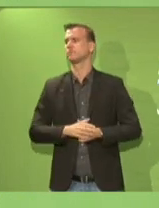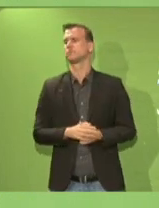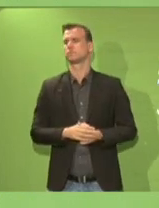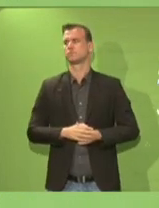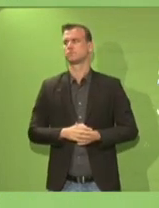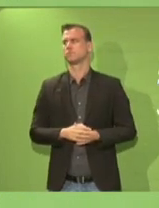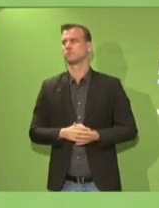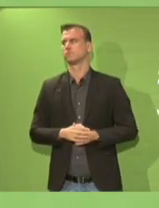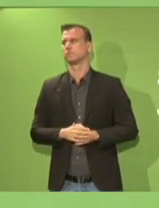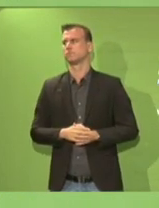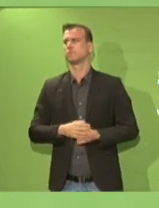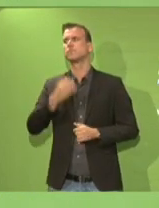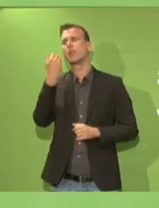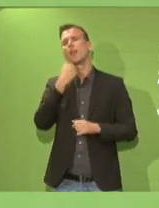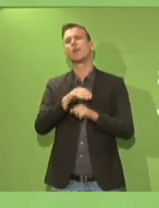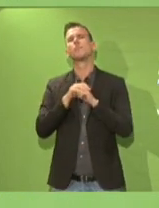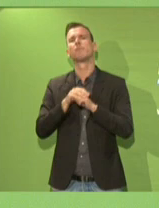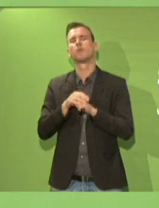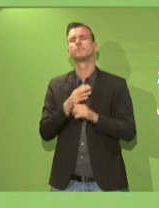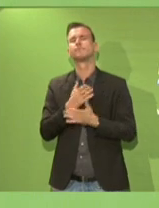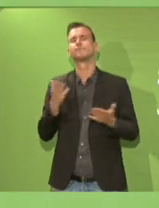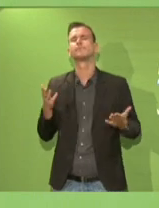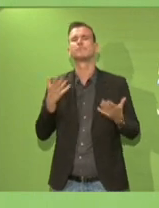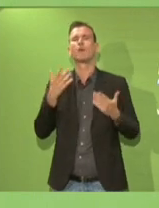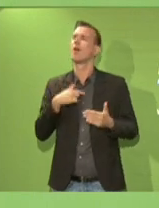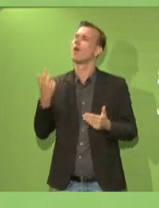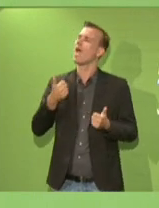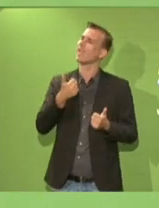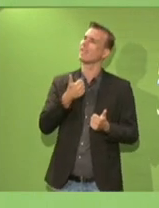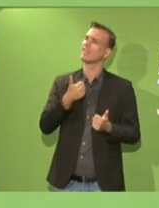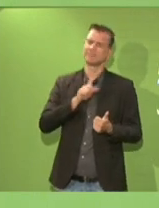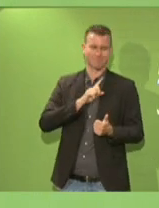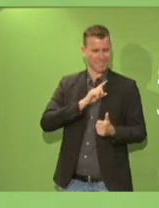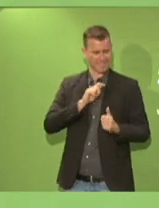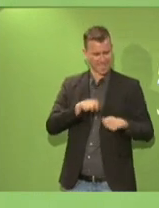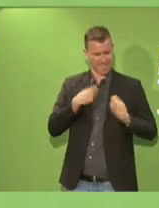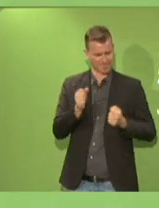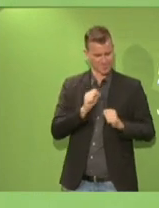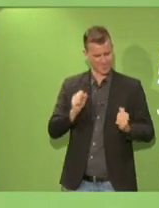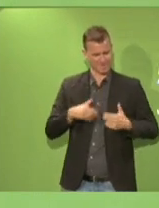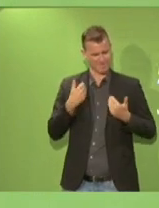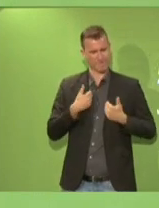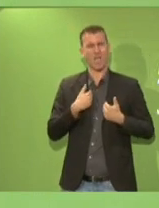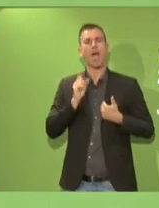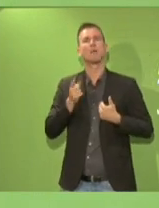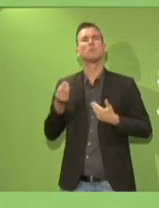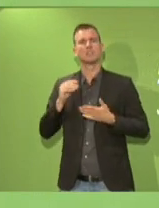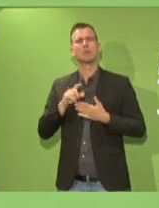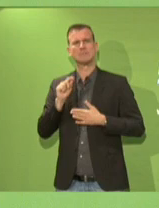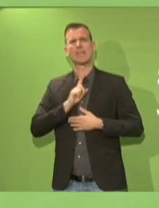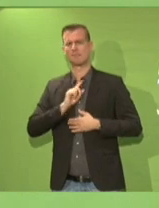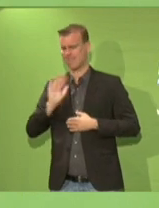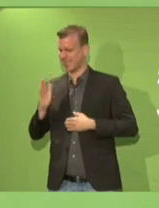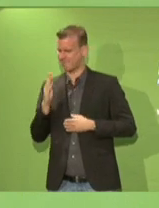Und, liebe Freundinnen und Freunde, was wir jenseits der Freude über das eigene Ergebnis sicher reflektieren müssen und mit Schrecken